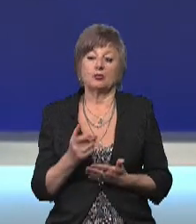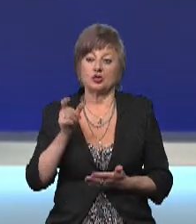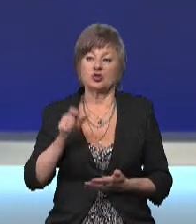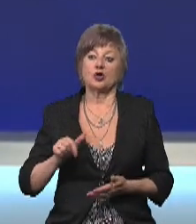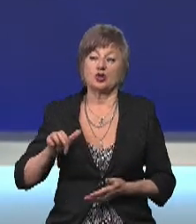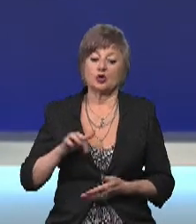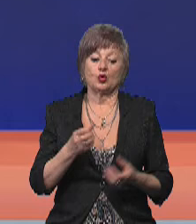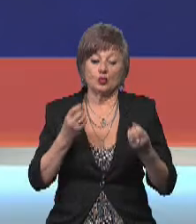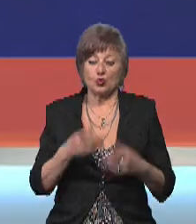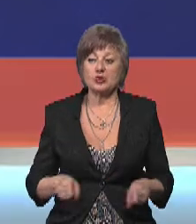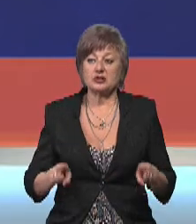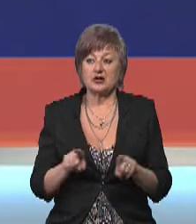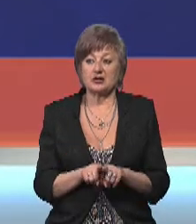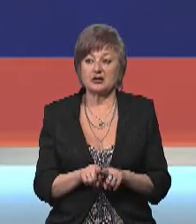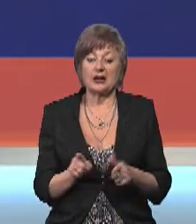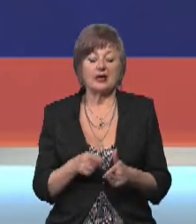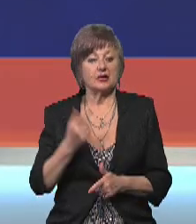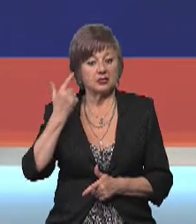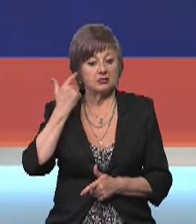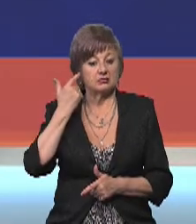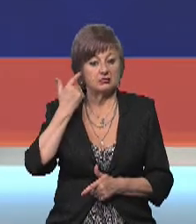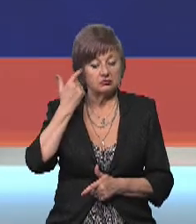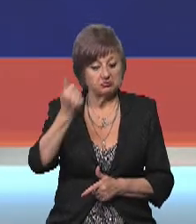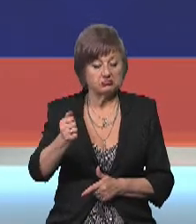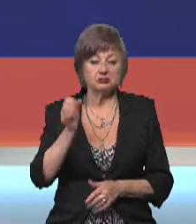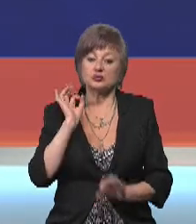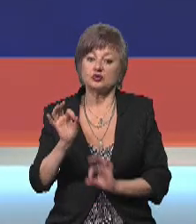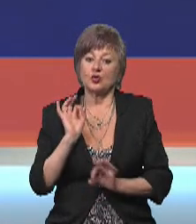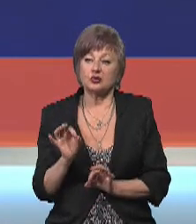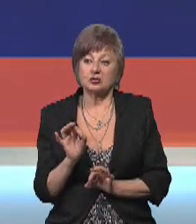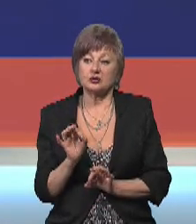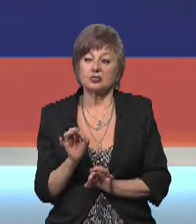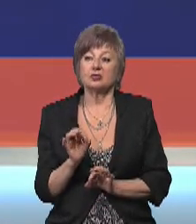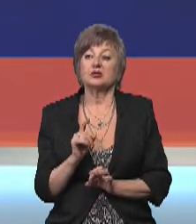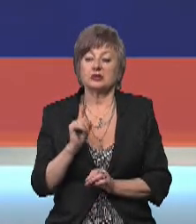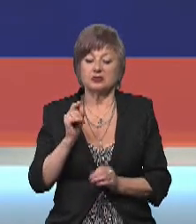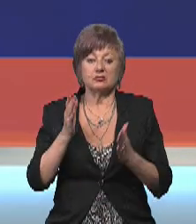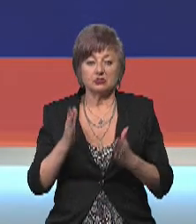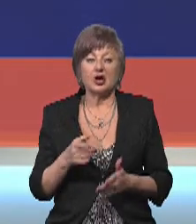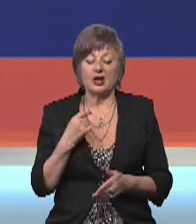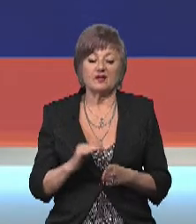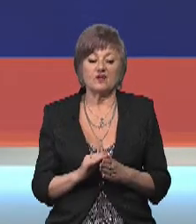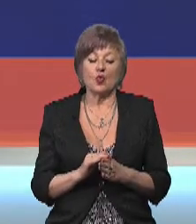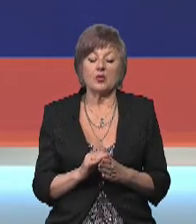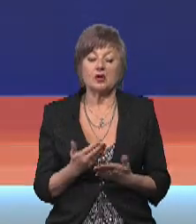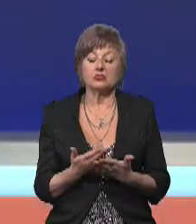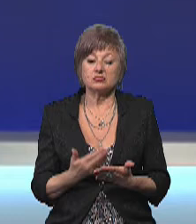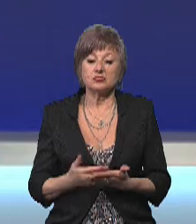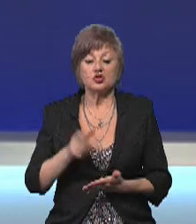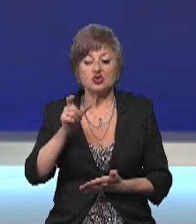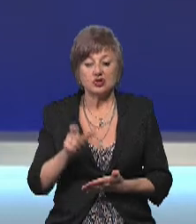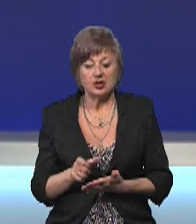человеку просто так. Либо по звонку заведующего отделения того, кто он хорошо знает. Называется фамилия, имя